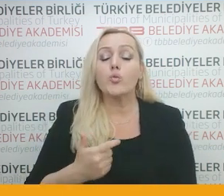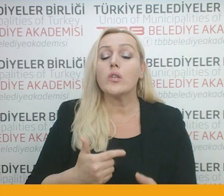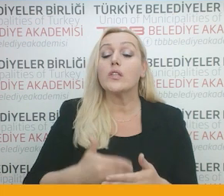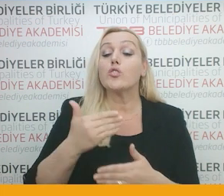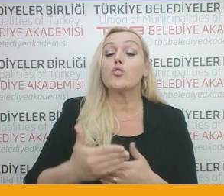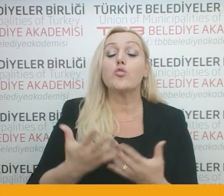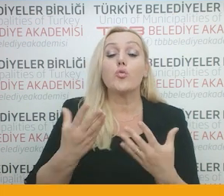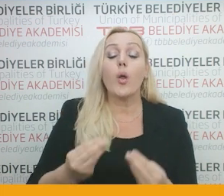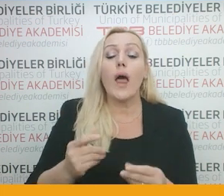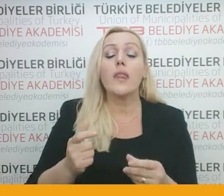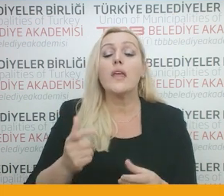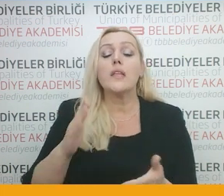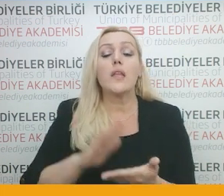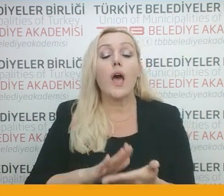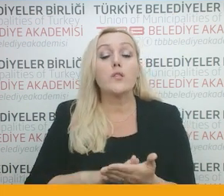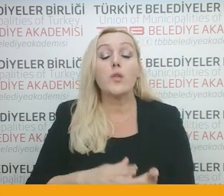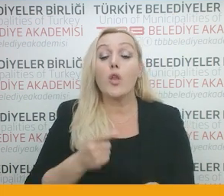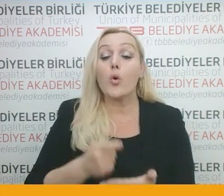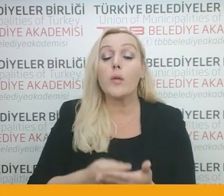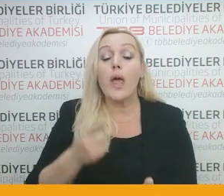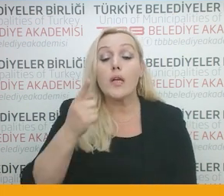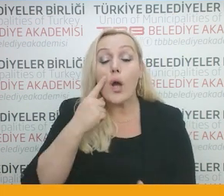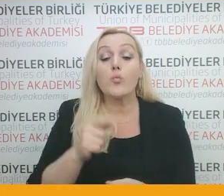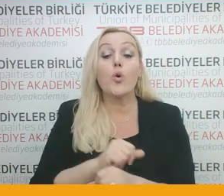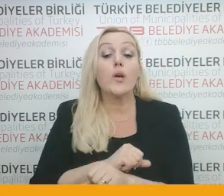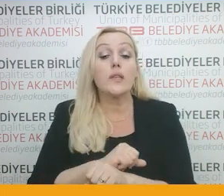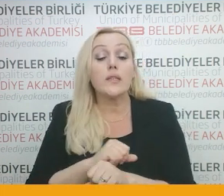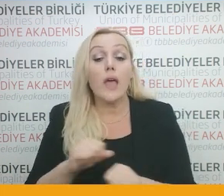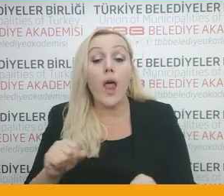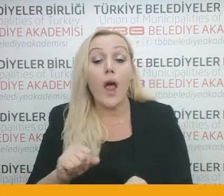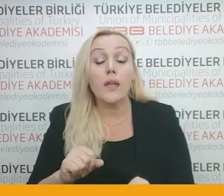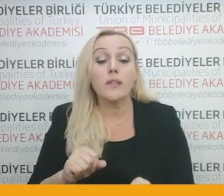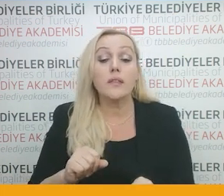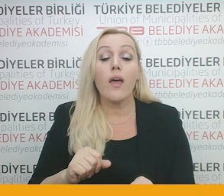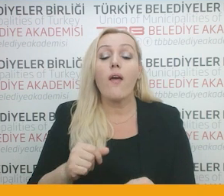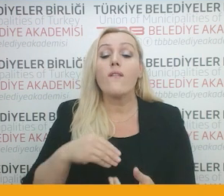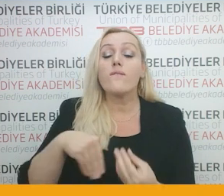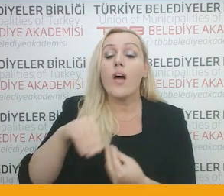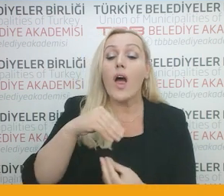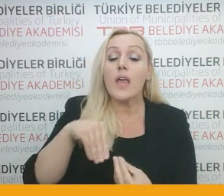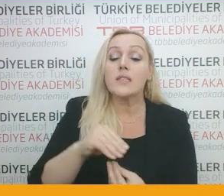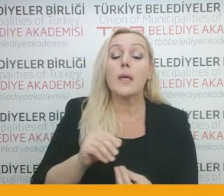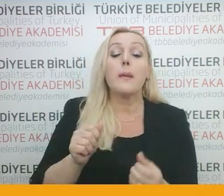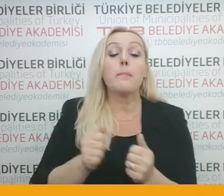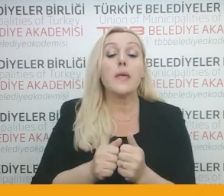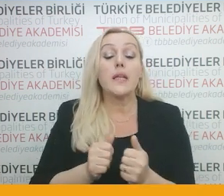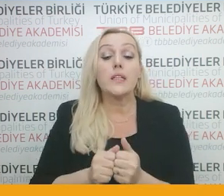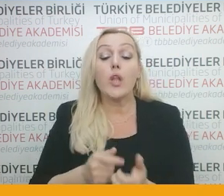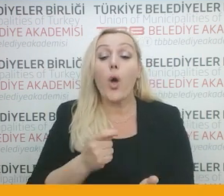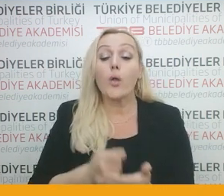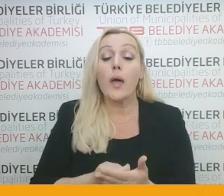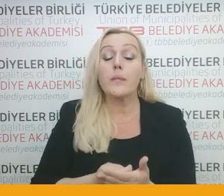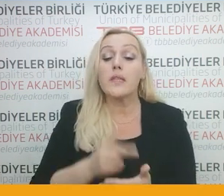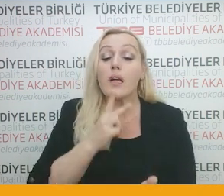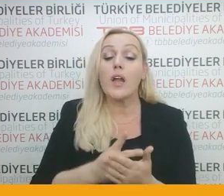tazminatı ödenmesi neticesinde kamu zararının ilgilerinden müşteriken müteselsilen faizlerinle birlikte ödetilmesine karar vermiş. 2020